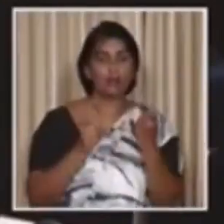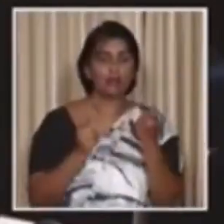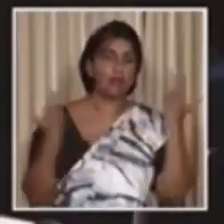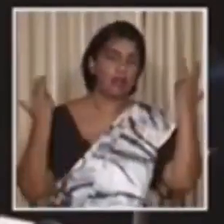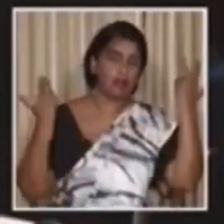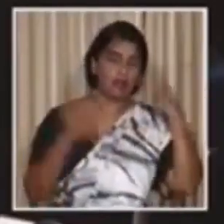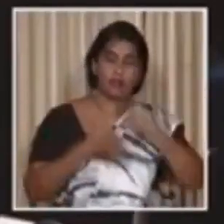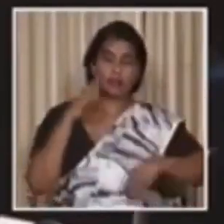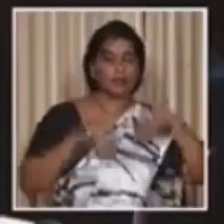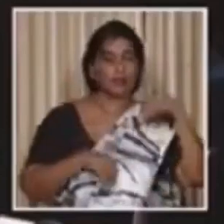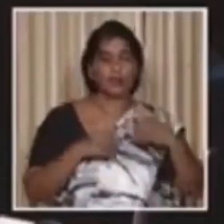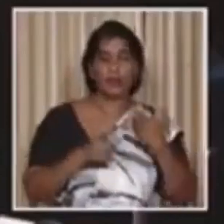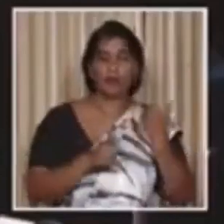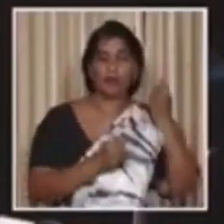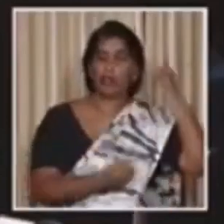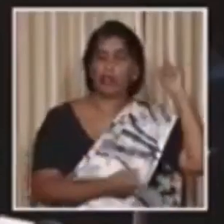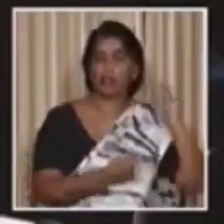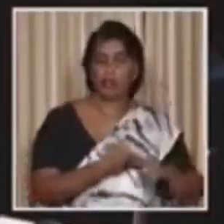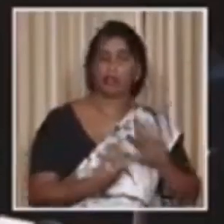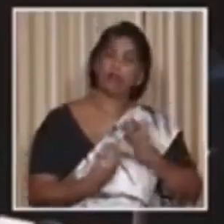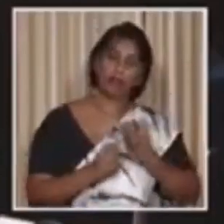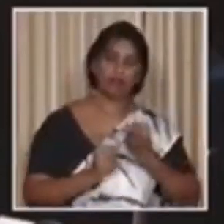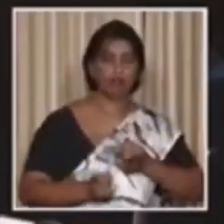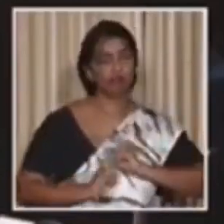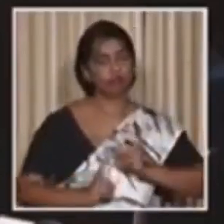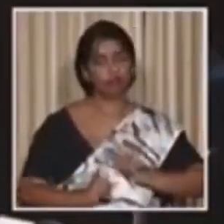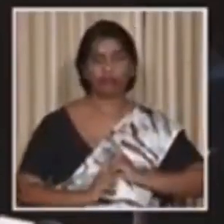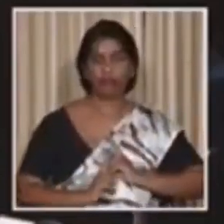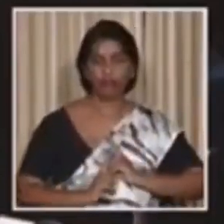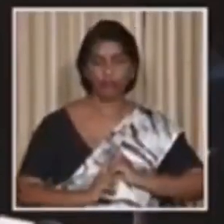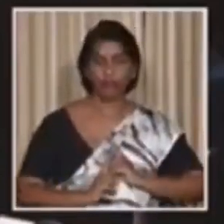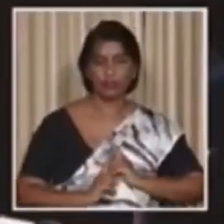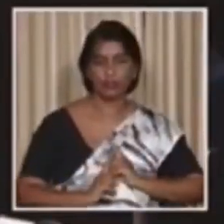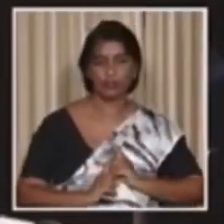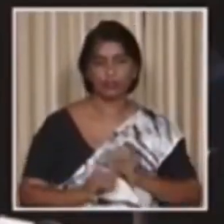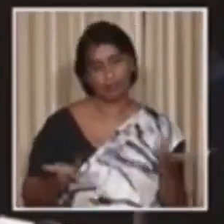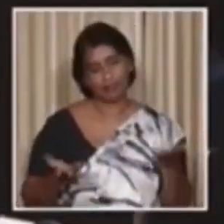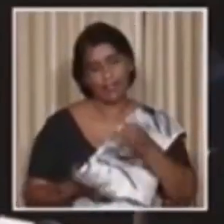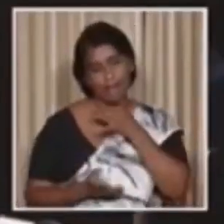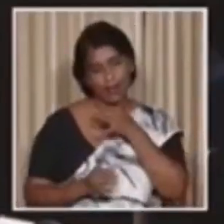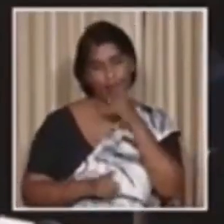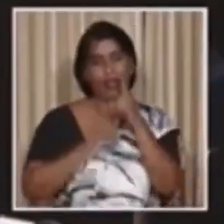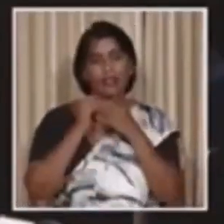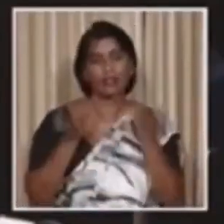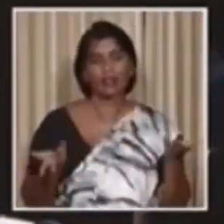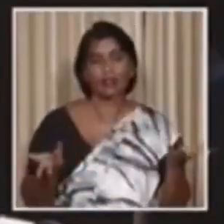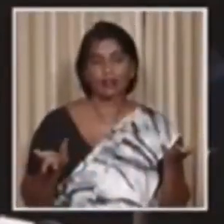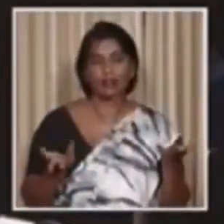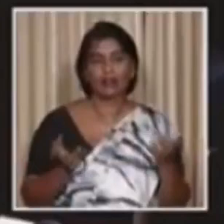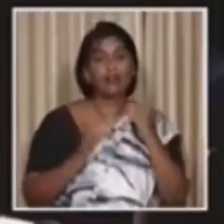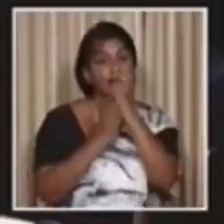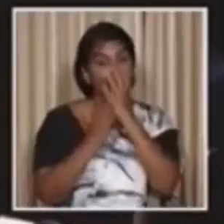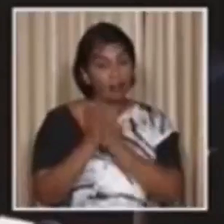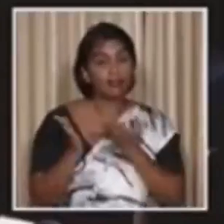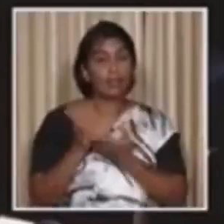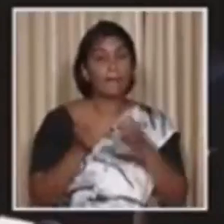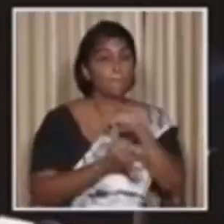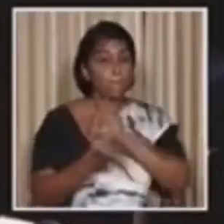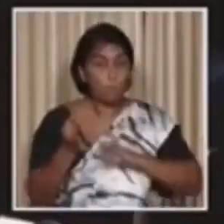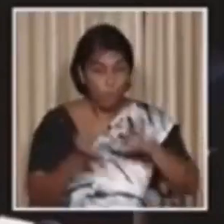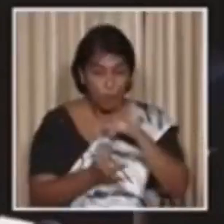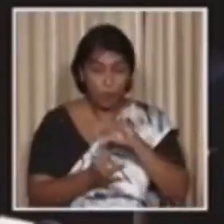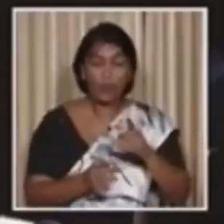විදියක් නැහැ. භාණ්ඩාගාරයේ සල්ලි නැහැ, මමම ඉන්නවා. ගරුක මේ මොන විහිළු කතාවද? මේ විවස්ථාව ගැන, ප්‍රජාතන්ත්‍රවාදය